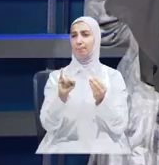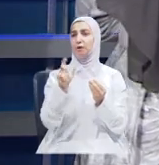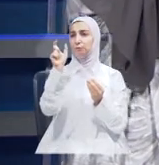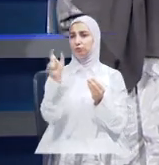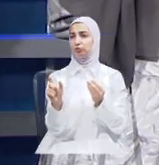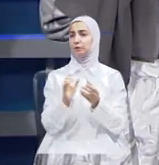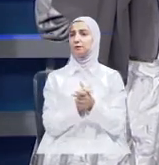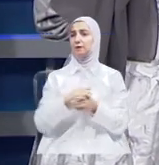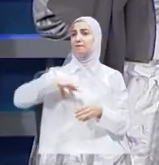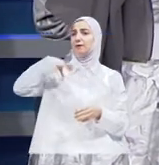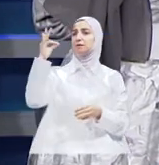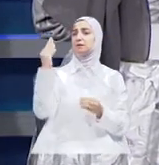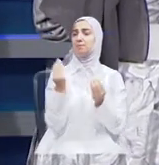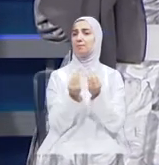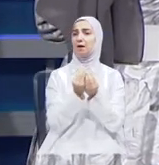وهي